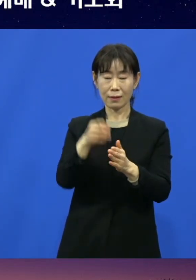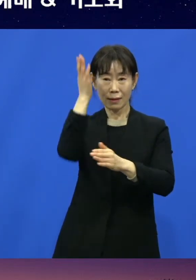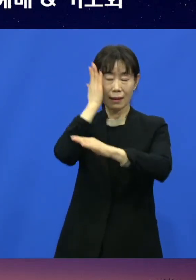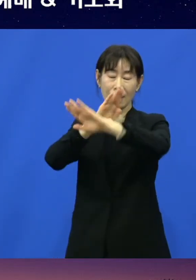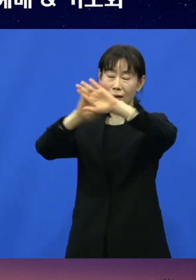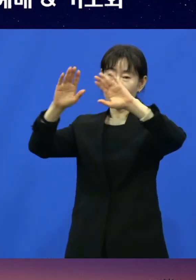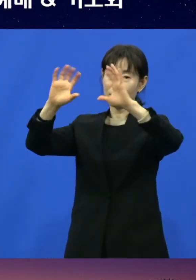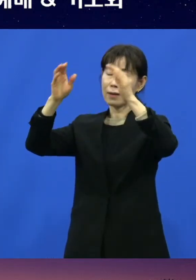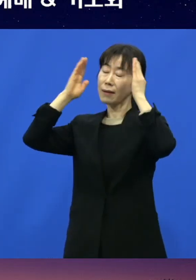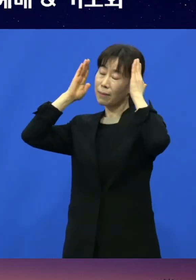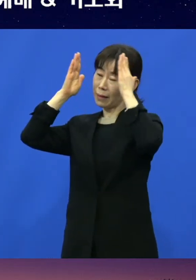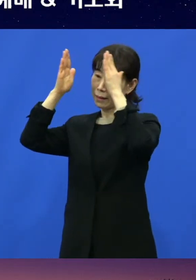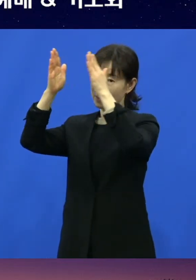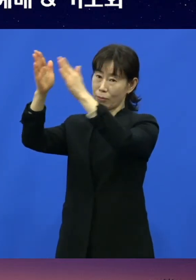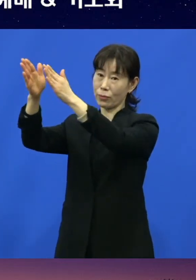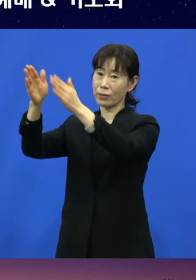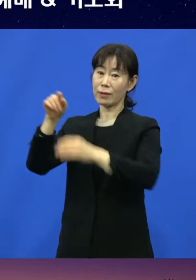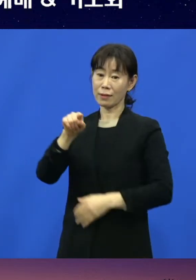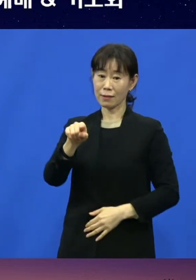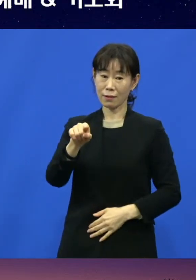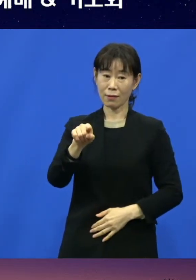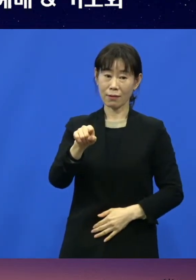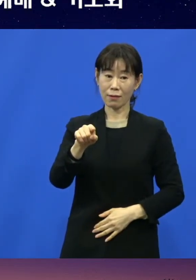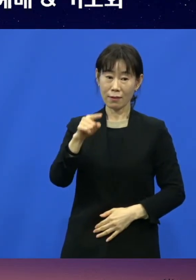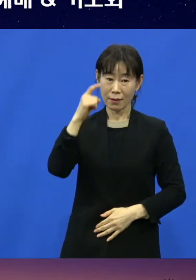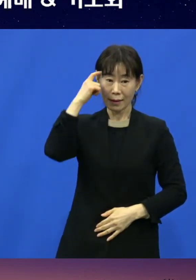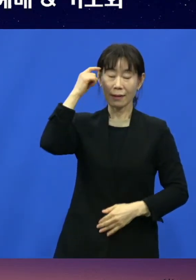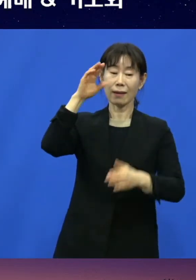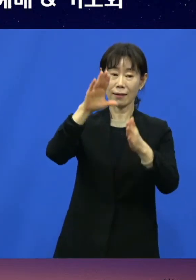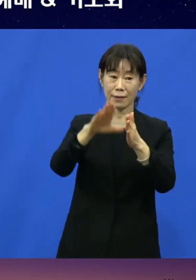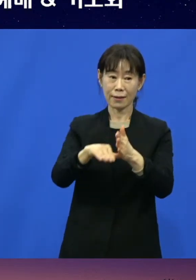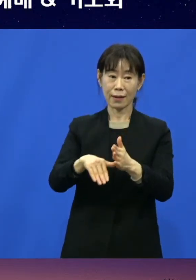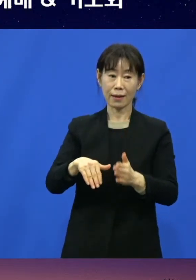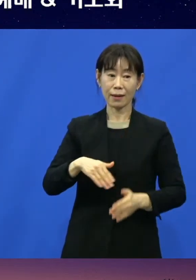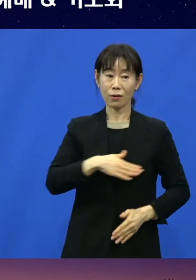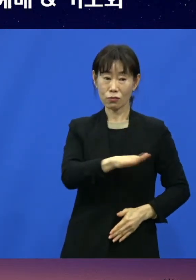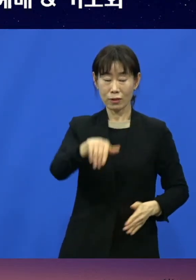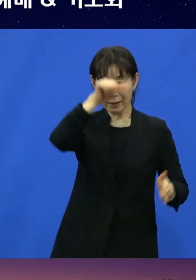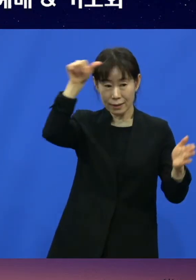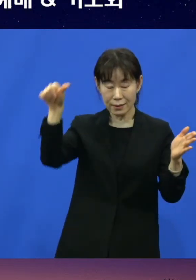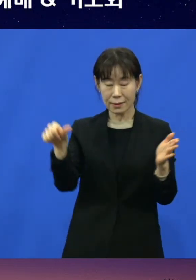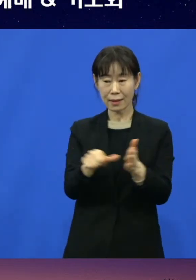뜨면 우리의 삶은 정말 이 땅에서